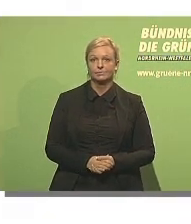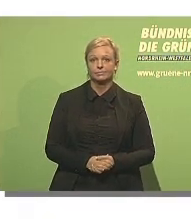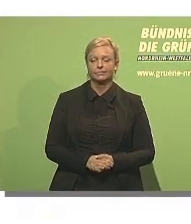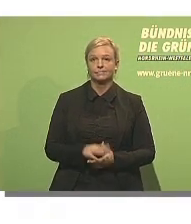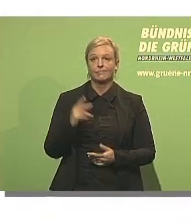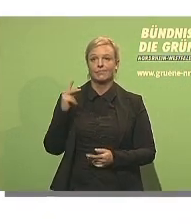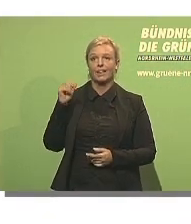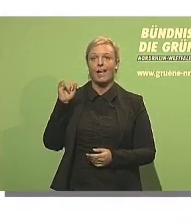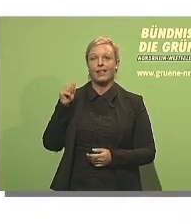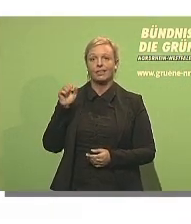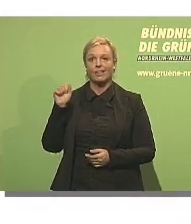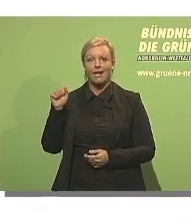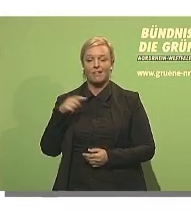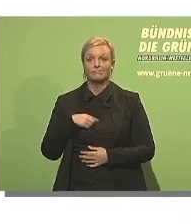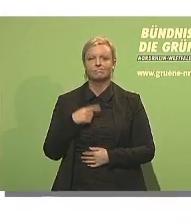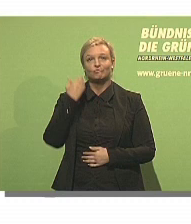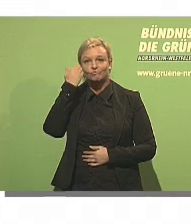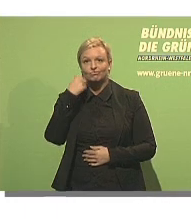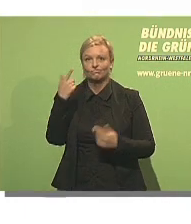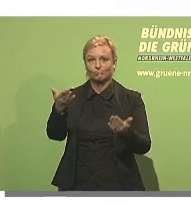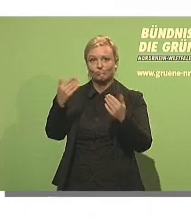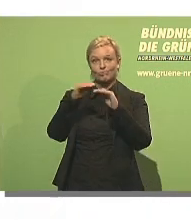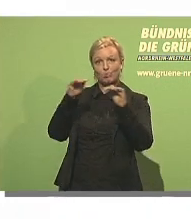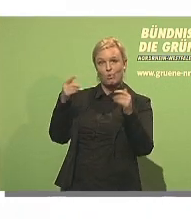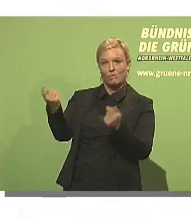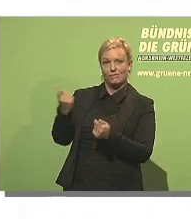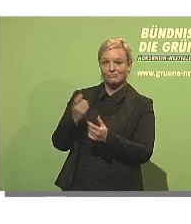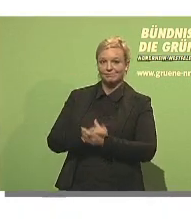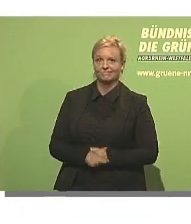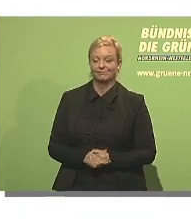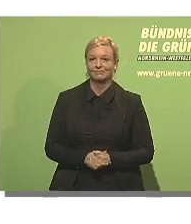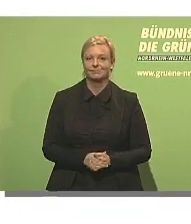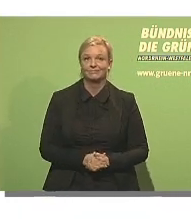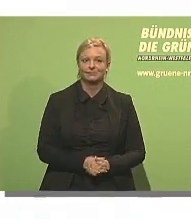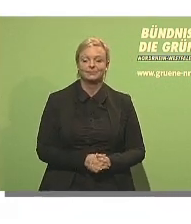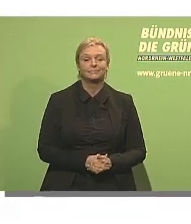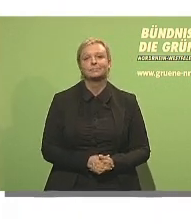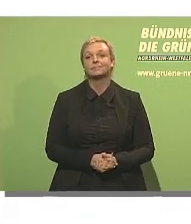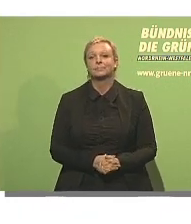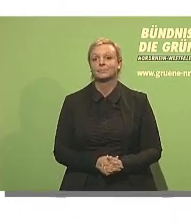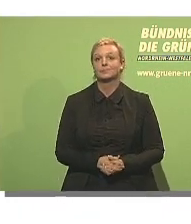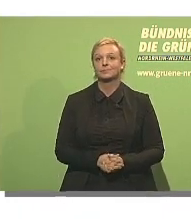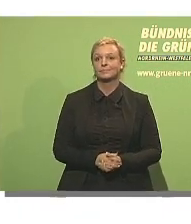Katja, ich bitte dich auf die Bühne und frage dich, nimmst du die Wahl an?